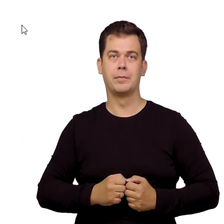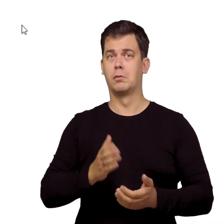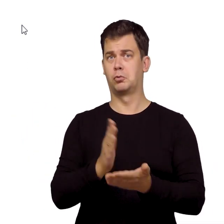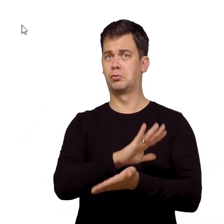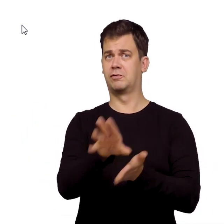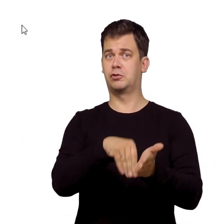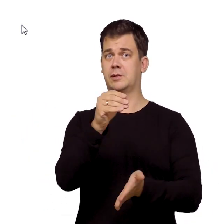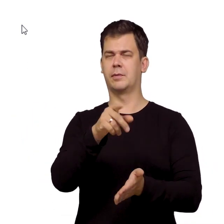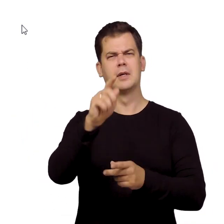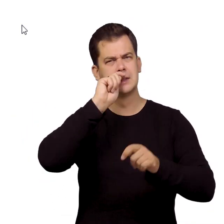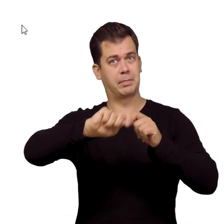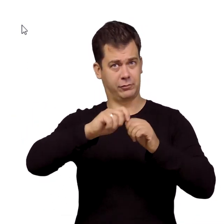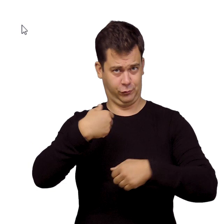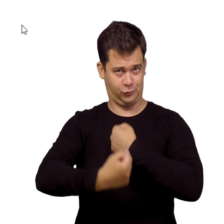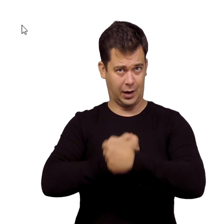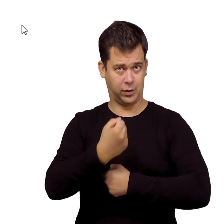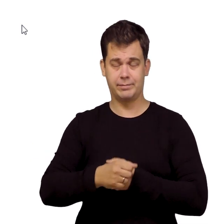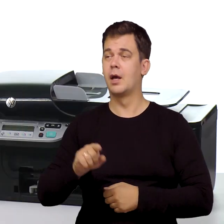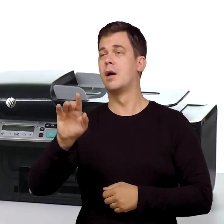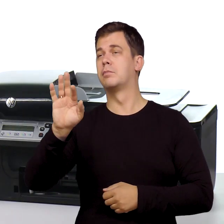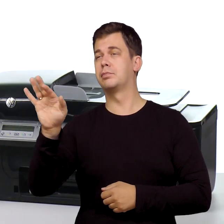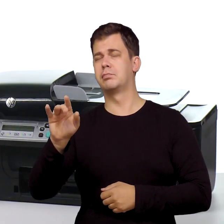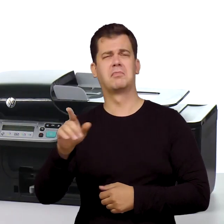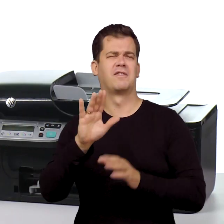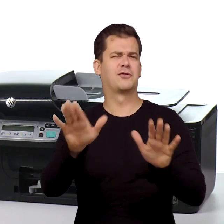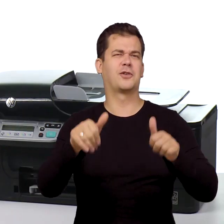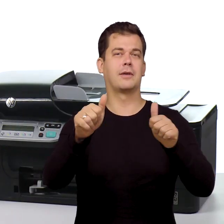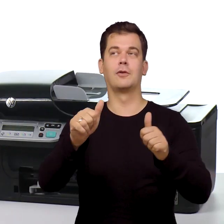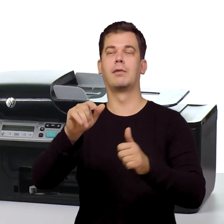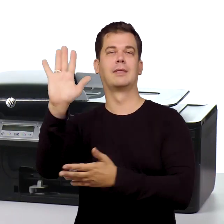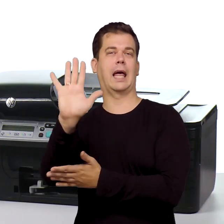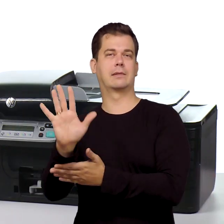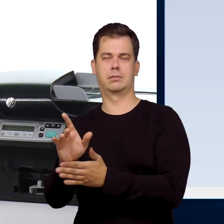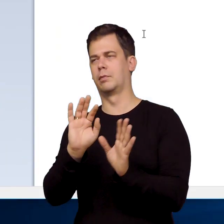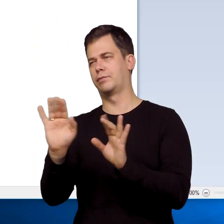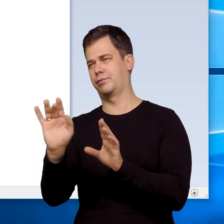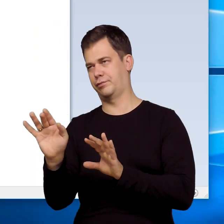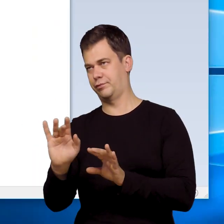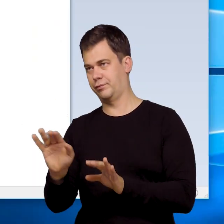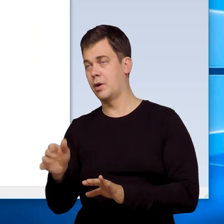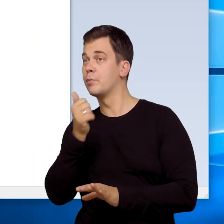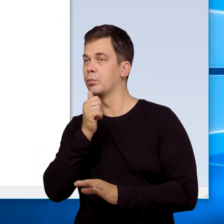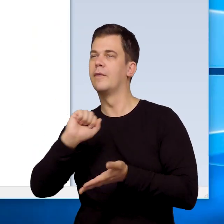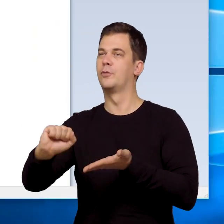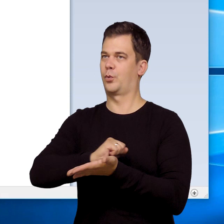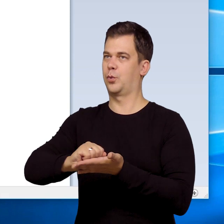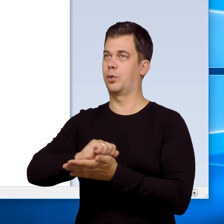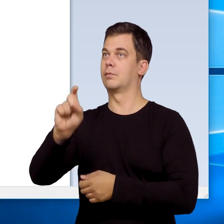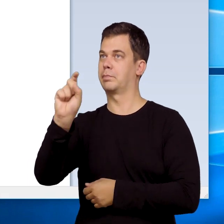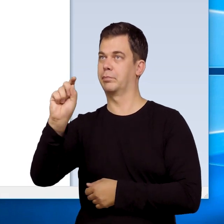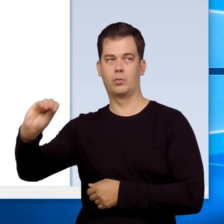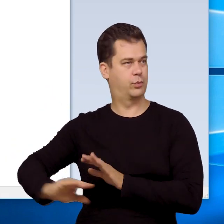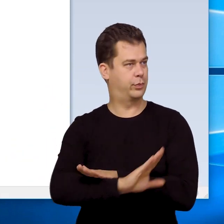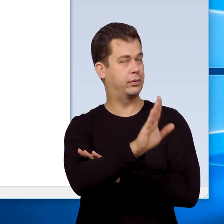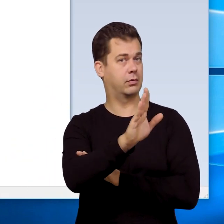ale ja na razie nie skorzystam z tej opcji. W zasadzie to wszystko. Sprawdźmy, czy to działa. Otwórz jakiś edytor